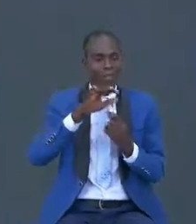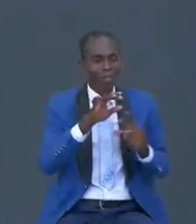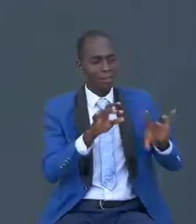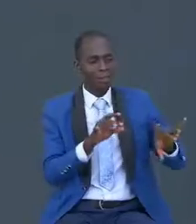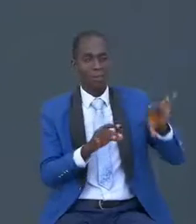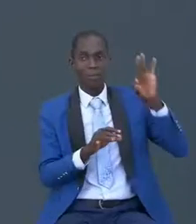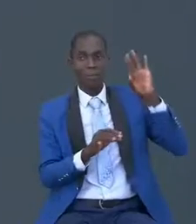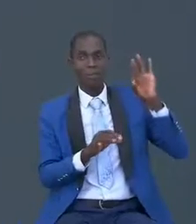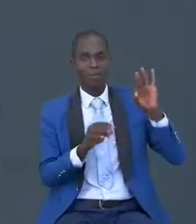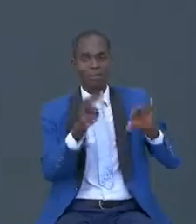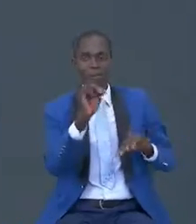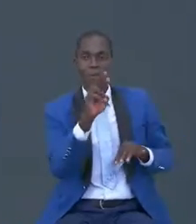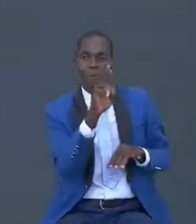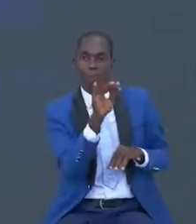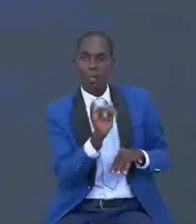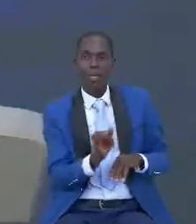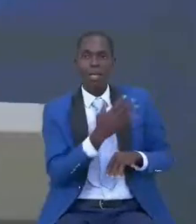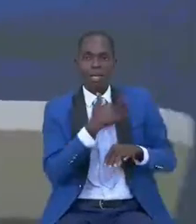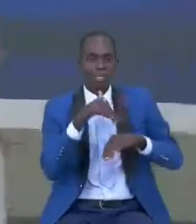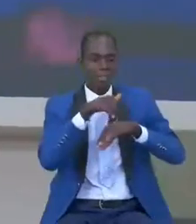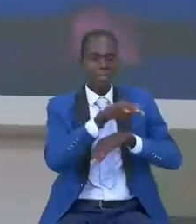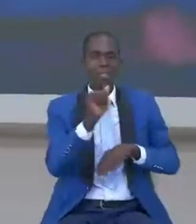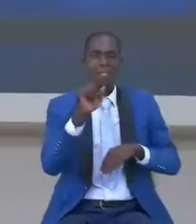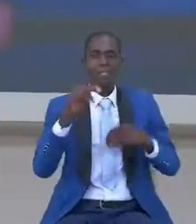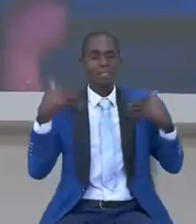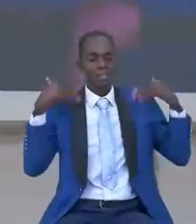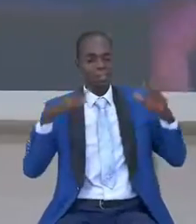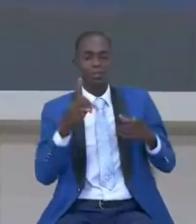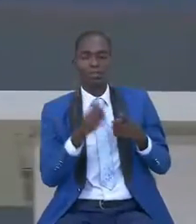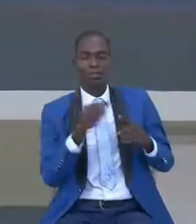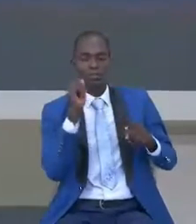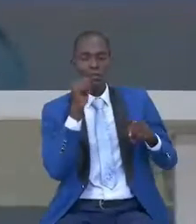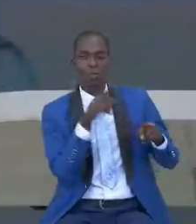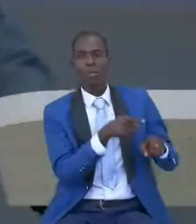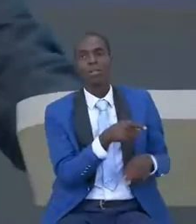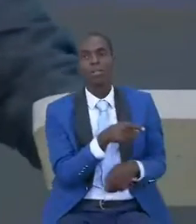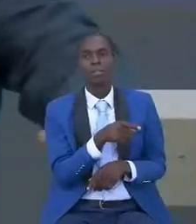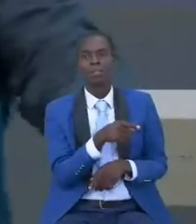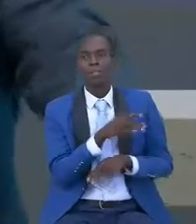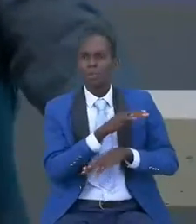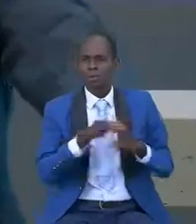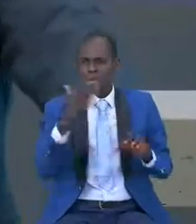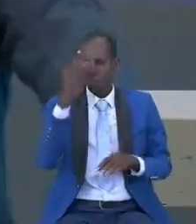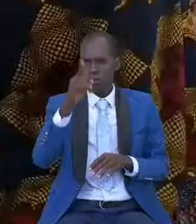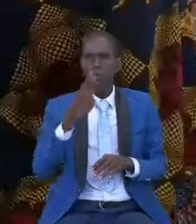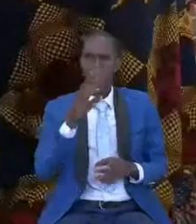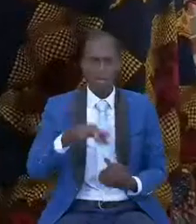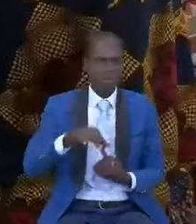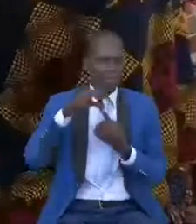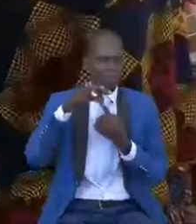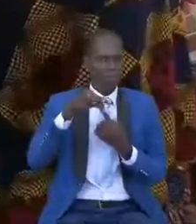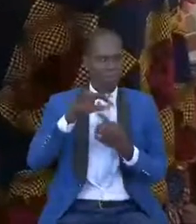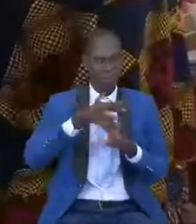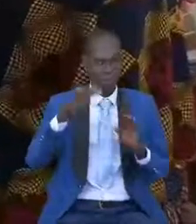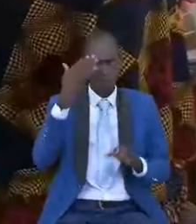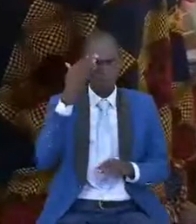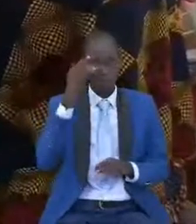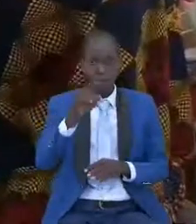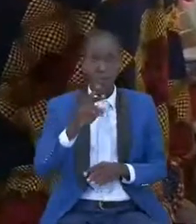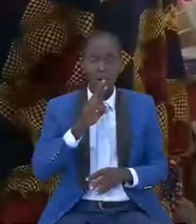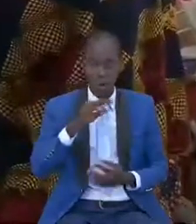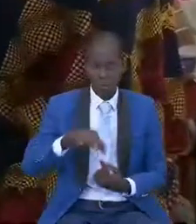Marie et a envoyé un ange. Ne sais-tu pas que nous sommes spéciales? Ne sais-tu pas